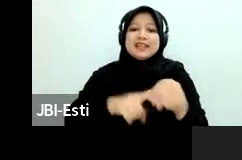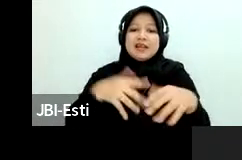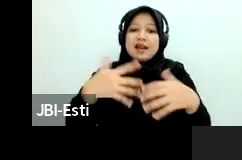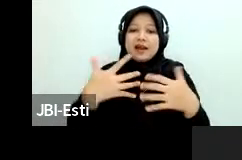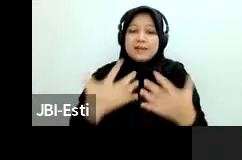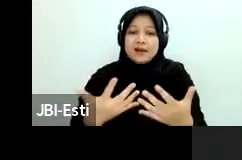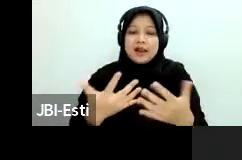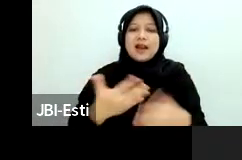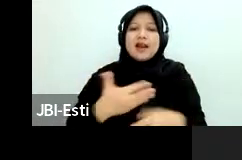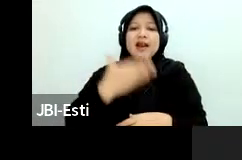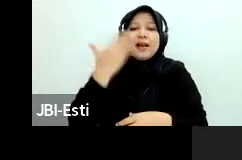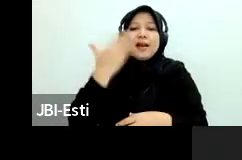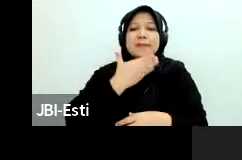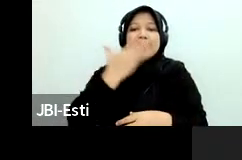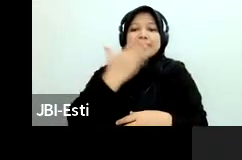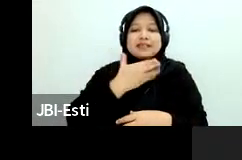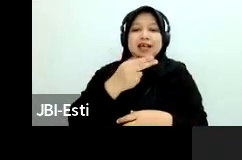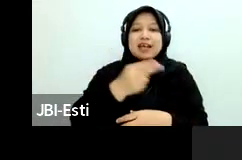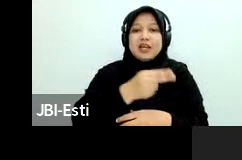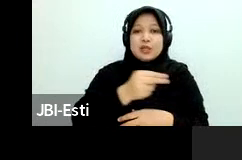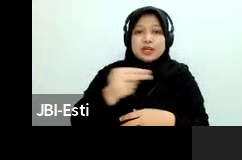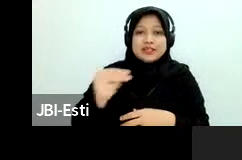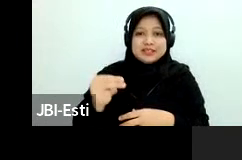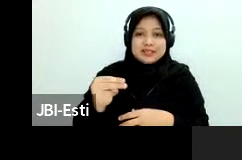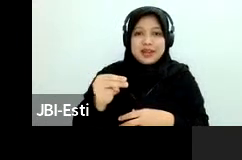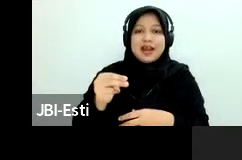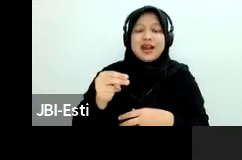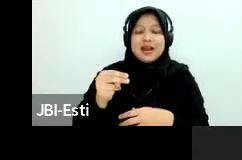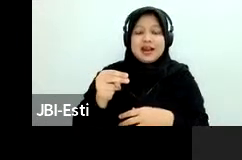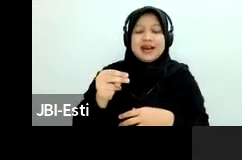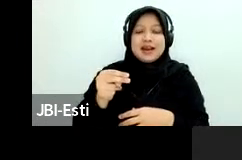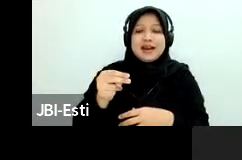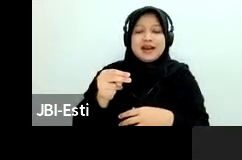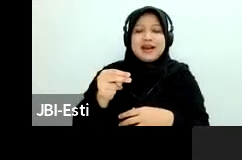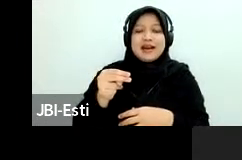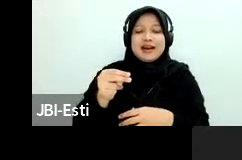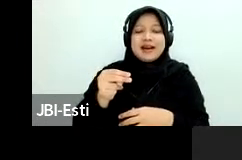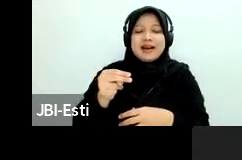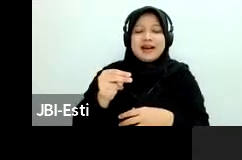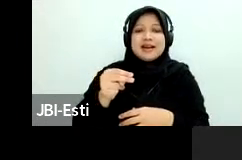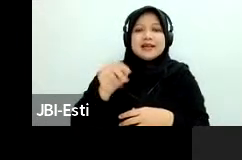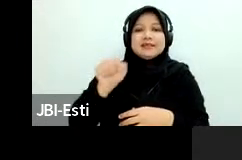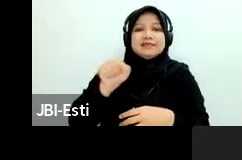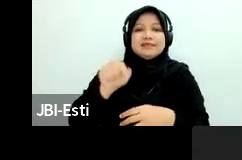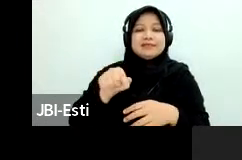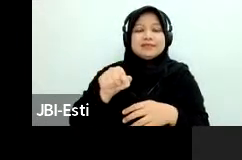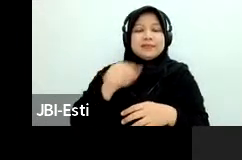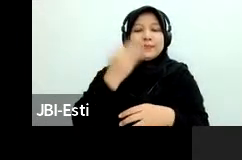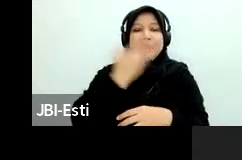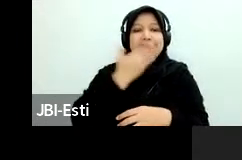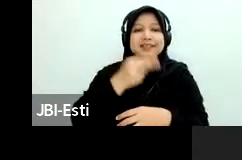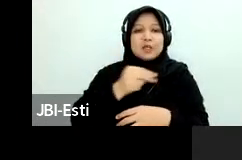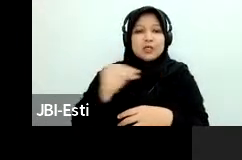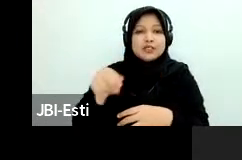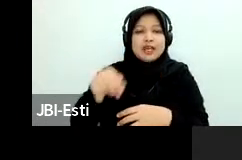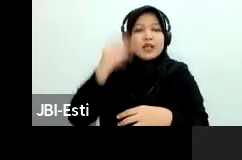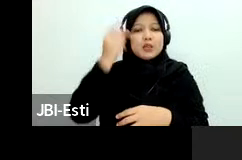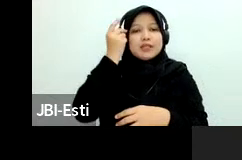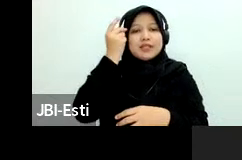planning engineering and development programs jadi bahasa Indonesia merupakan produk dari perencanaan